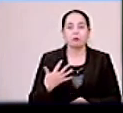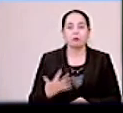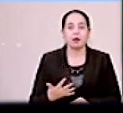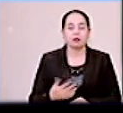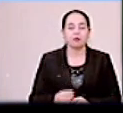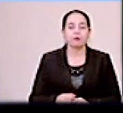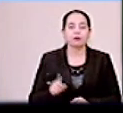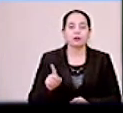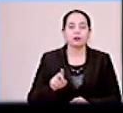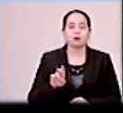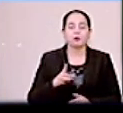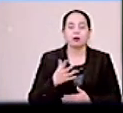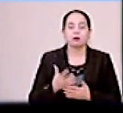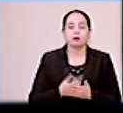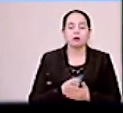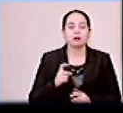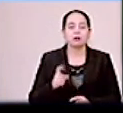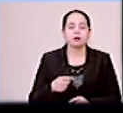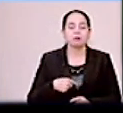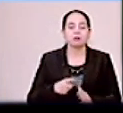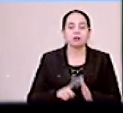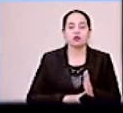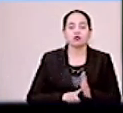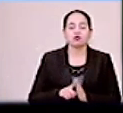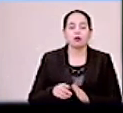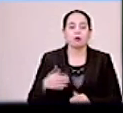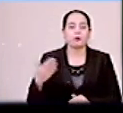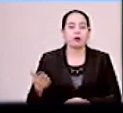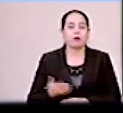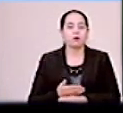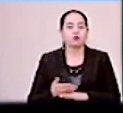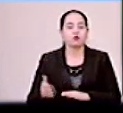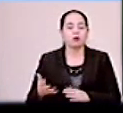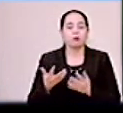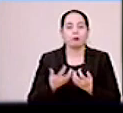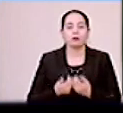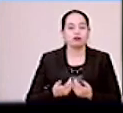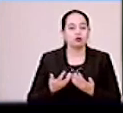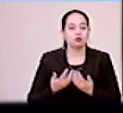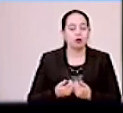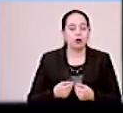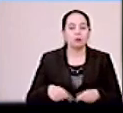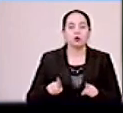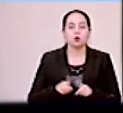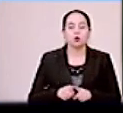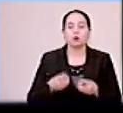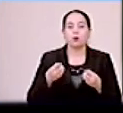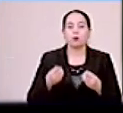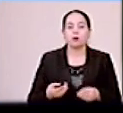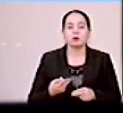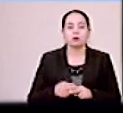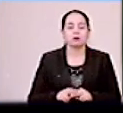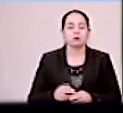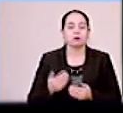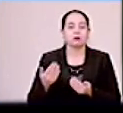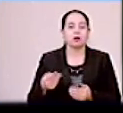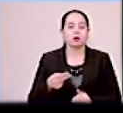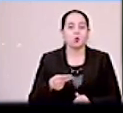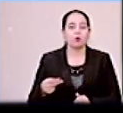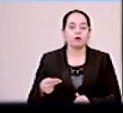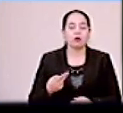35. Чтобы найти х, мы сначала правую часть посчитаем, то есть упростим данное